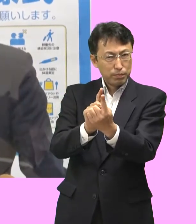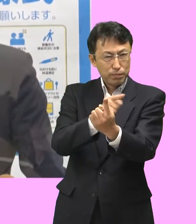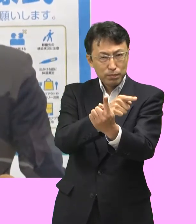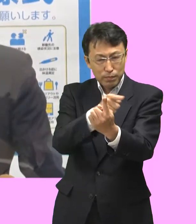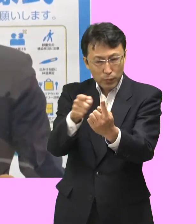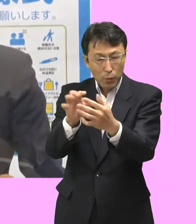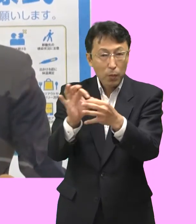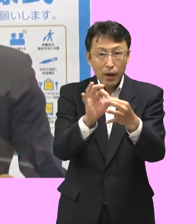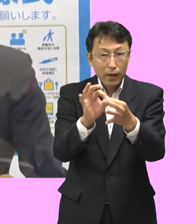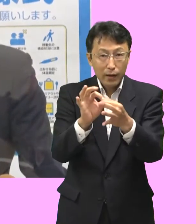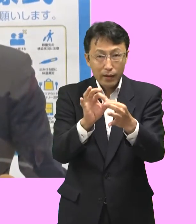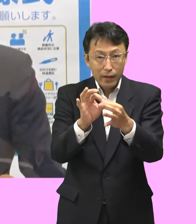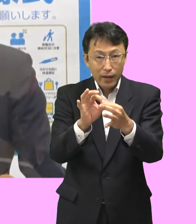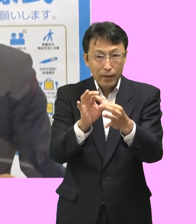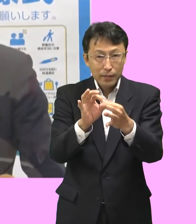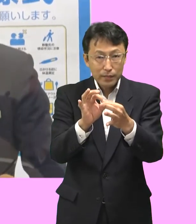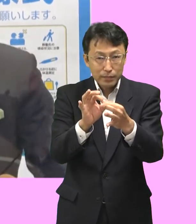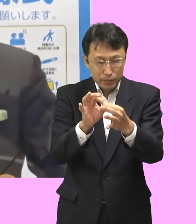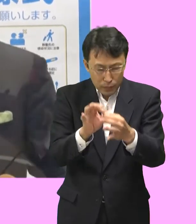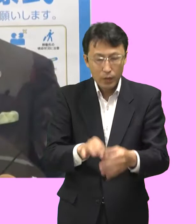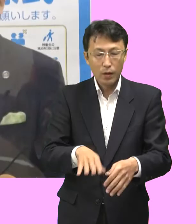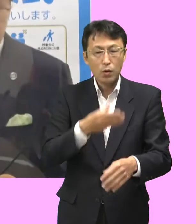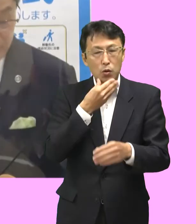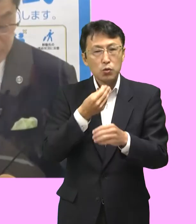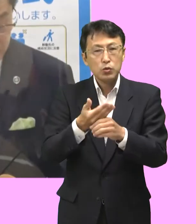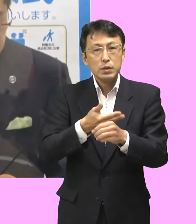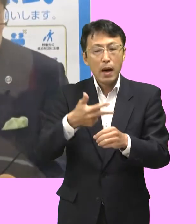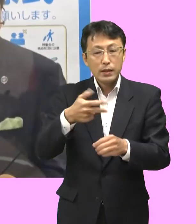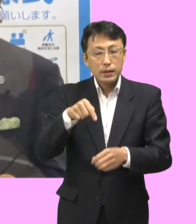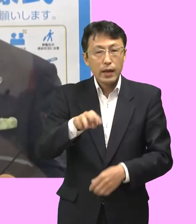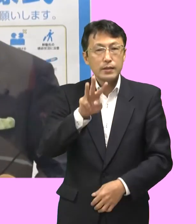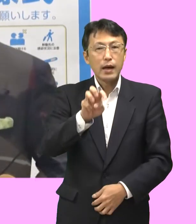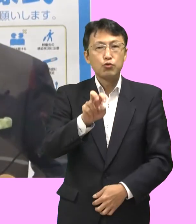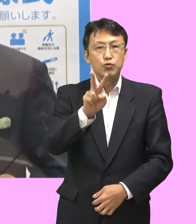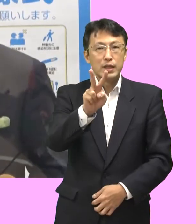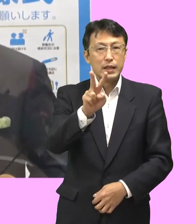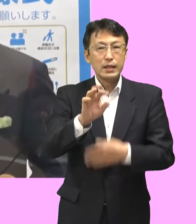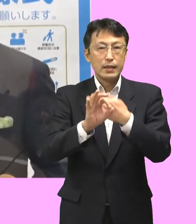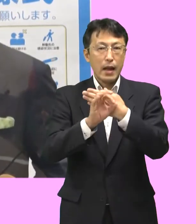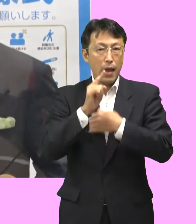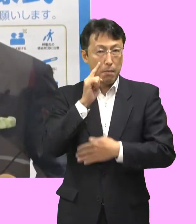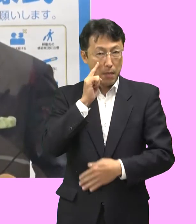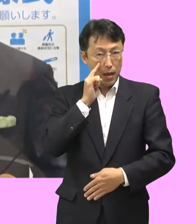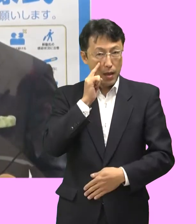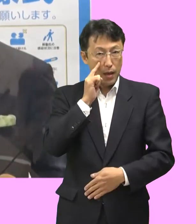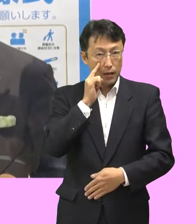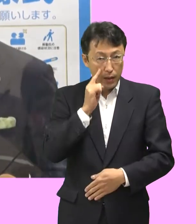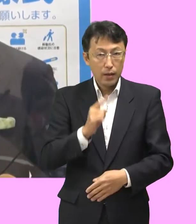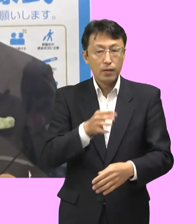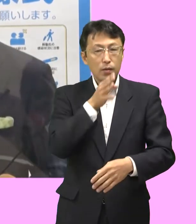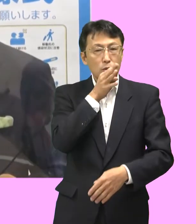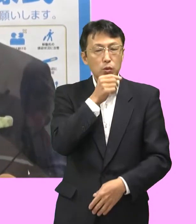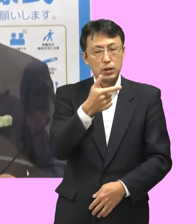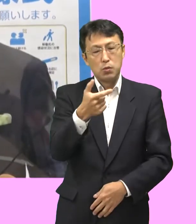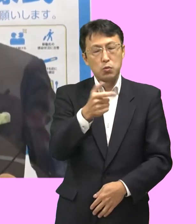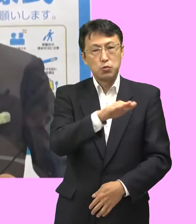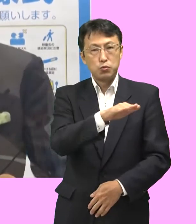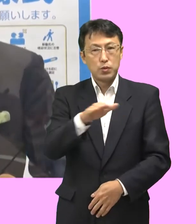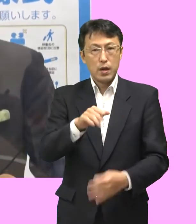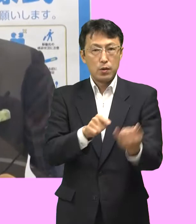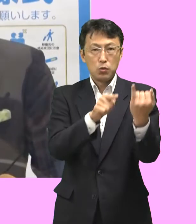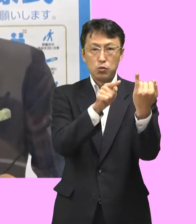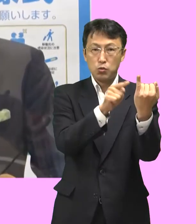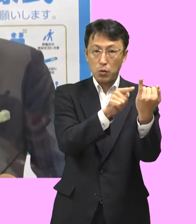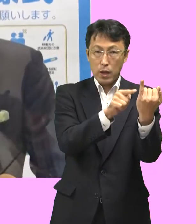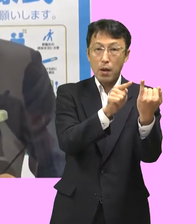で、本市32例目、の60代女性の方の感染が確認されました